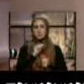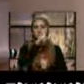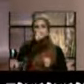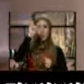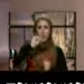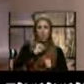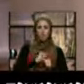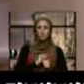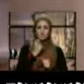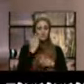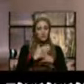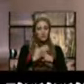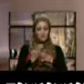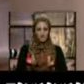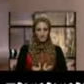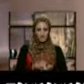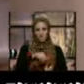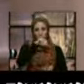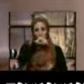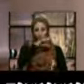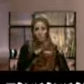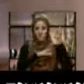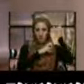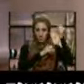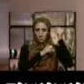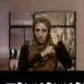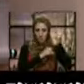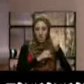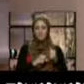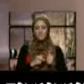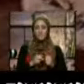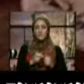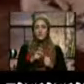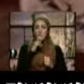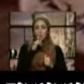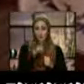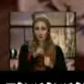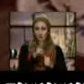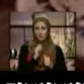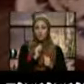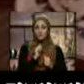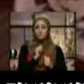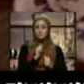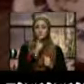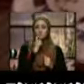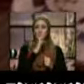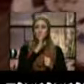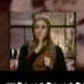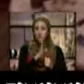برجل إلى رسول الله صلى الله عليه وسلم وقالوا هذا قد سرق يا رسول الله. قال لا تقول سرق، قولوا أخذ.